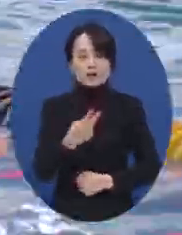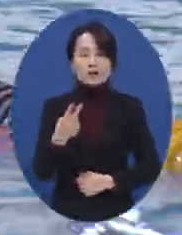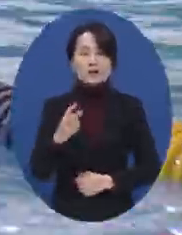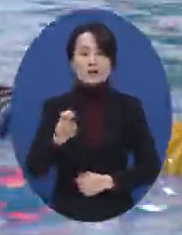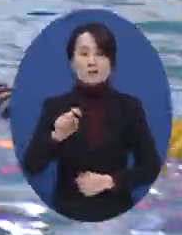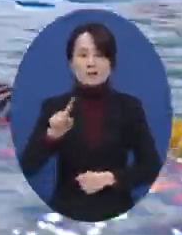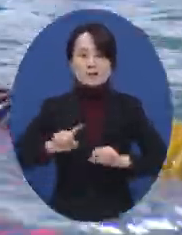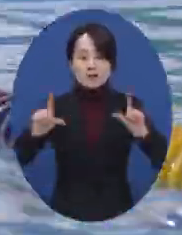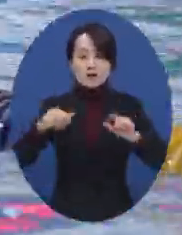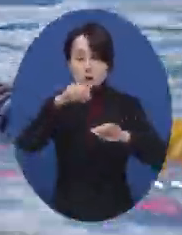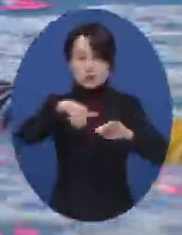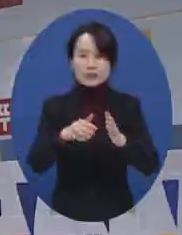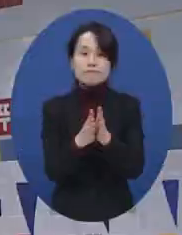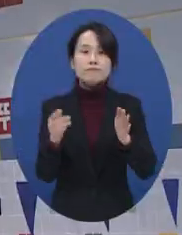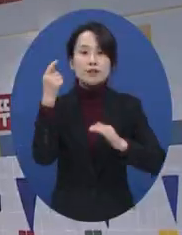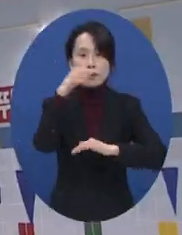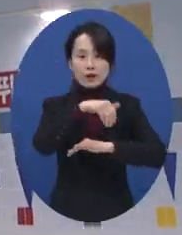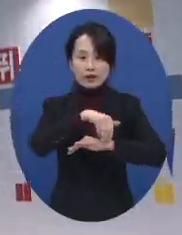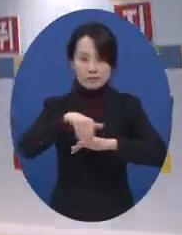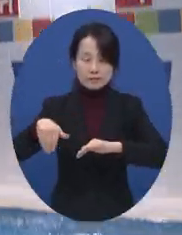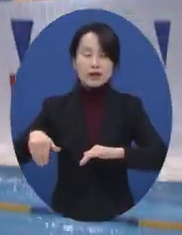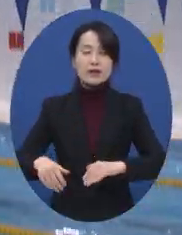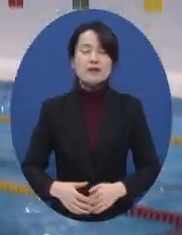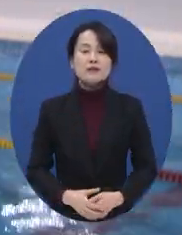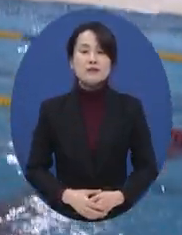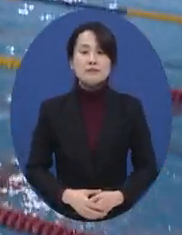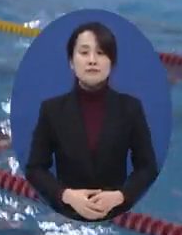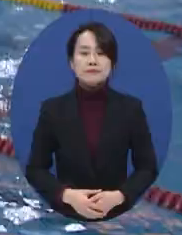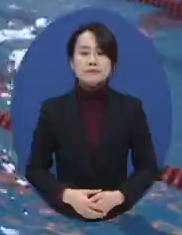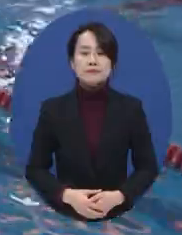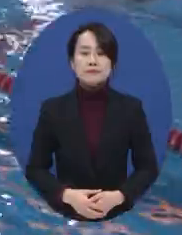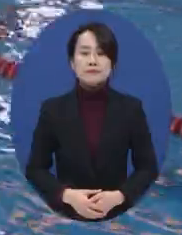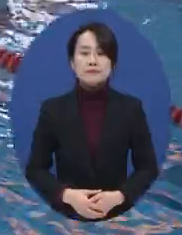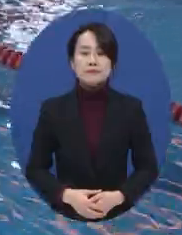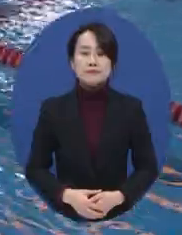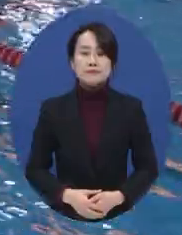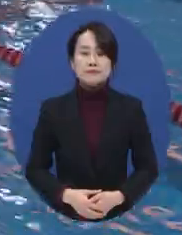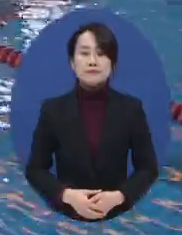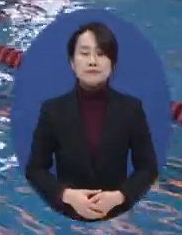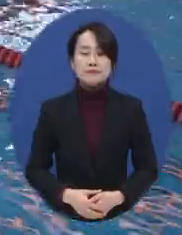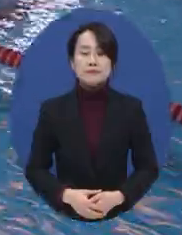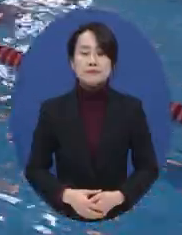오는 2021년 착공할 예정입니다. 경기 GTV 최창순입니다.